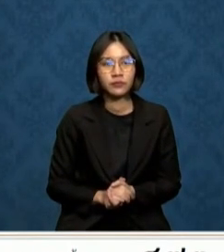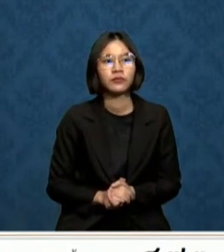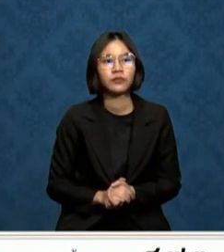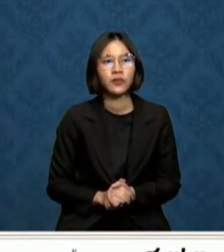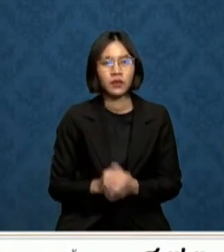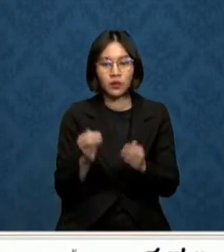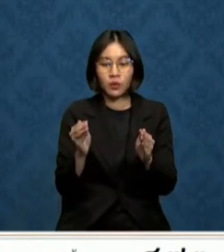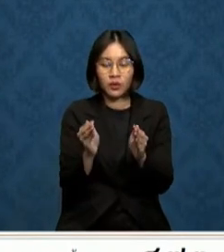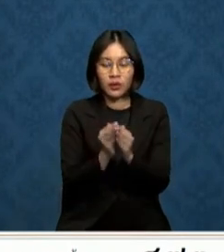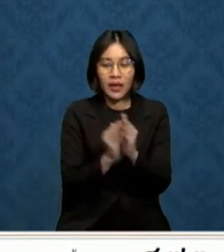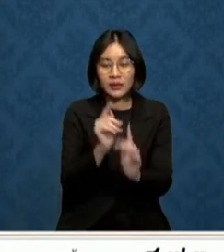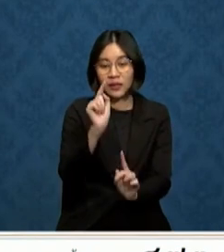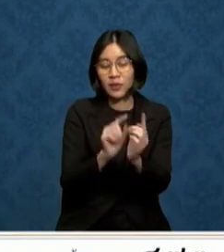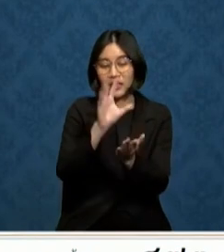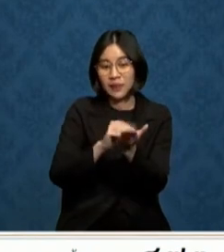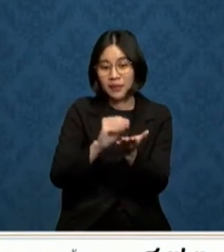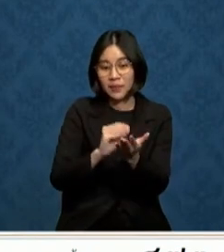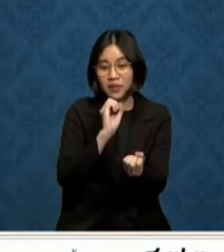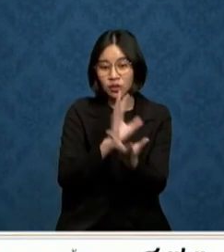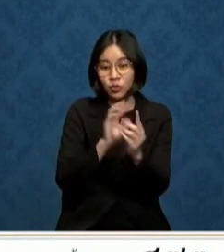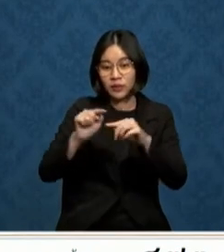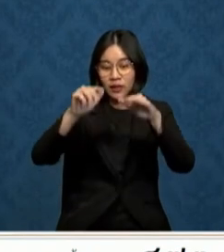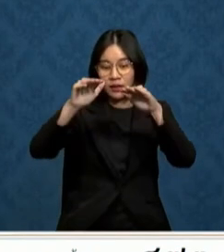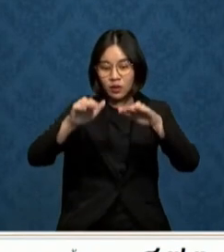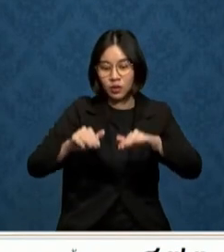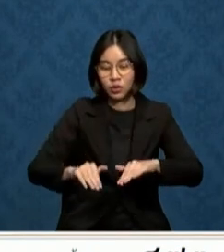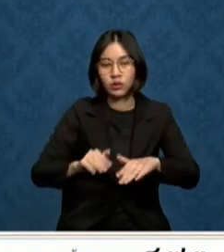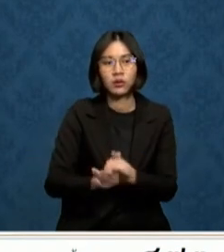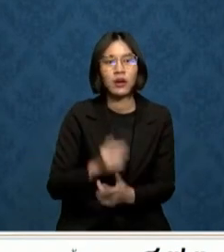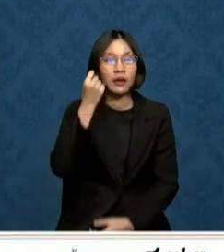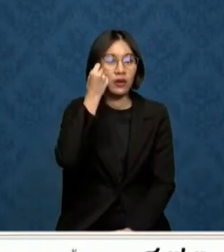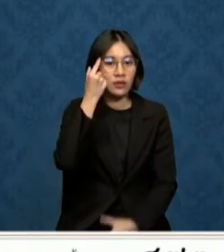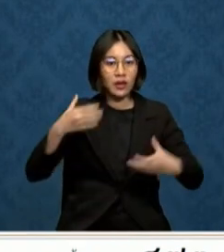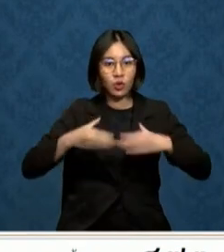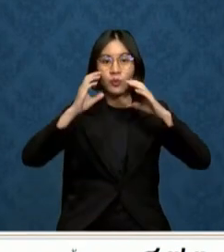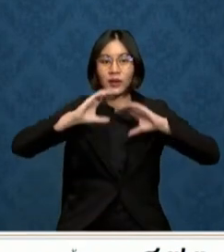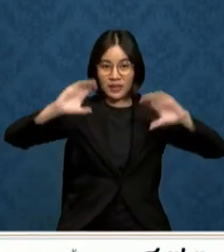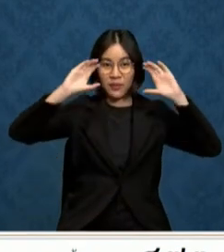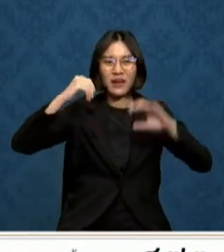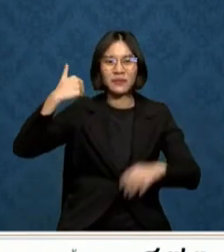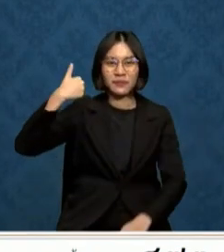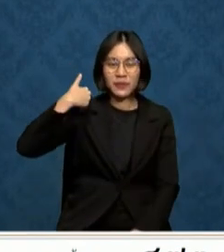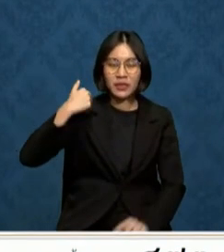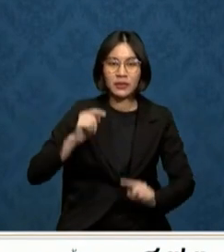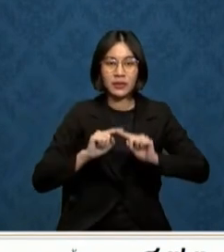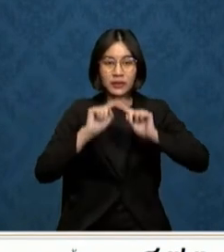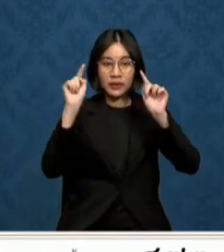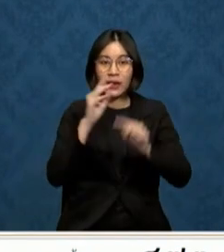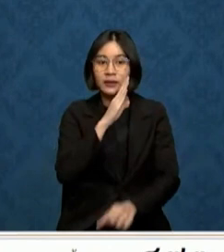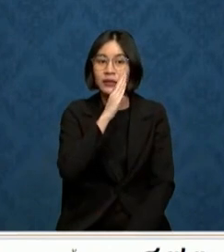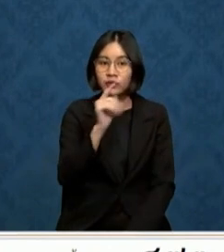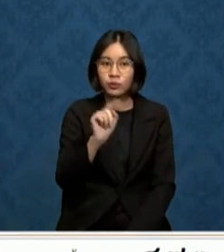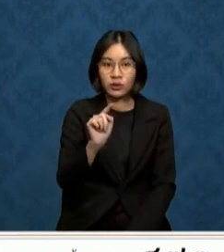งลดลงและความรักความเข้าใจในรัฐบาลเกิดมากขึ้นแต่เมื่อใดก็ต